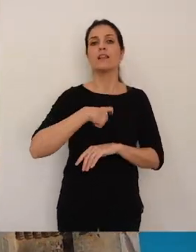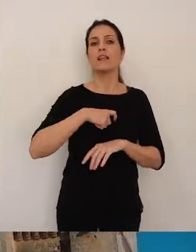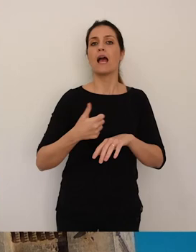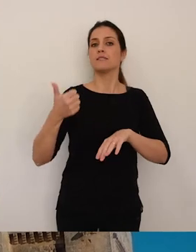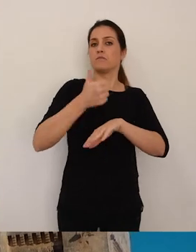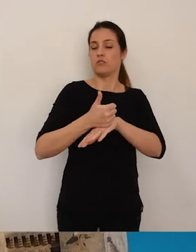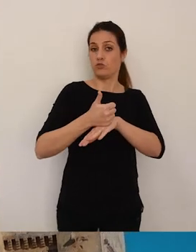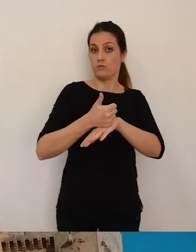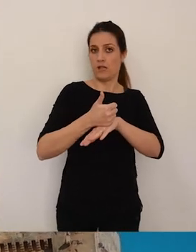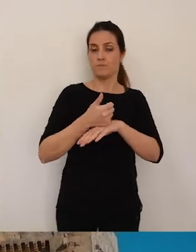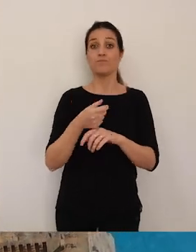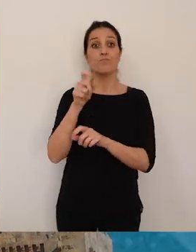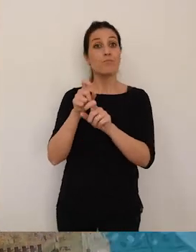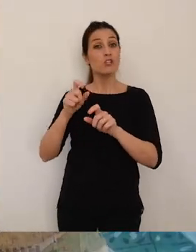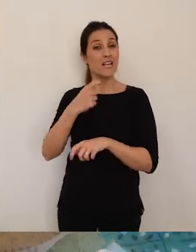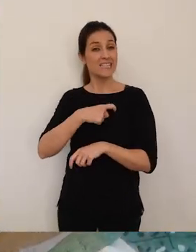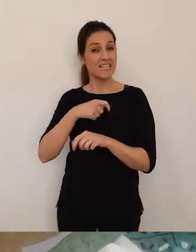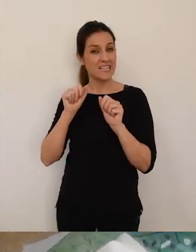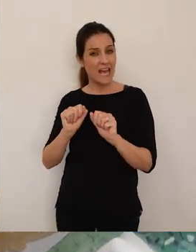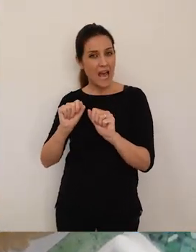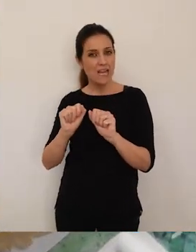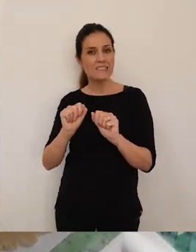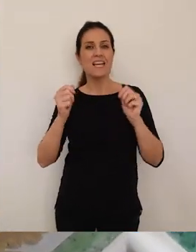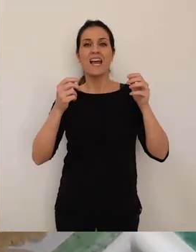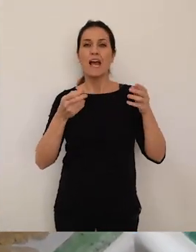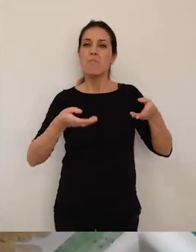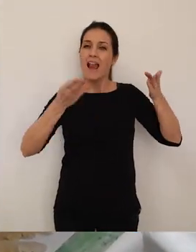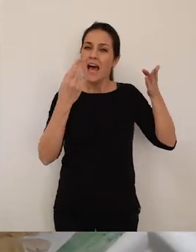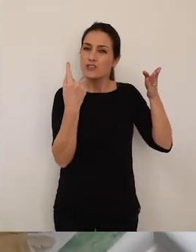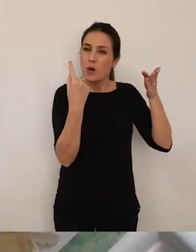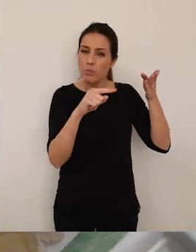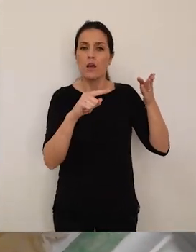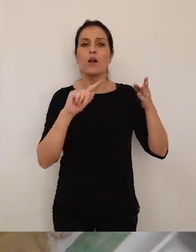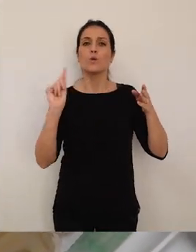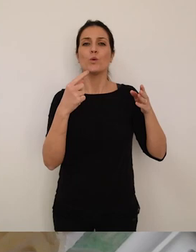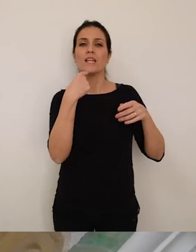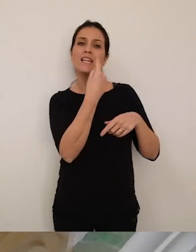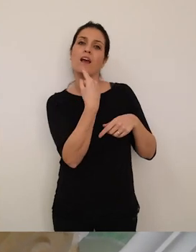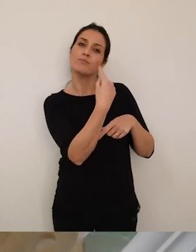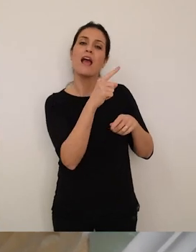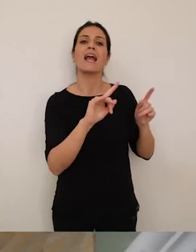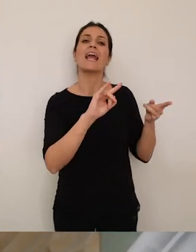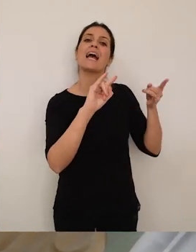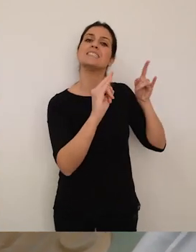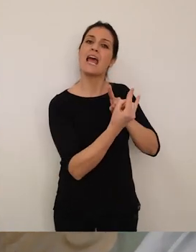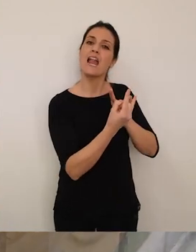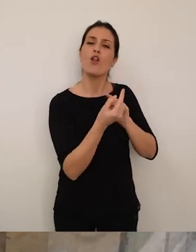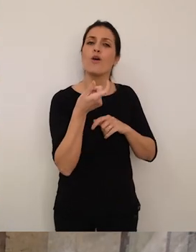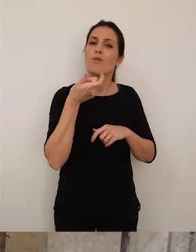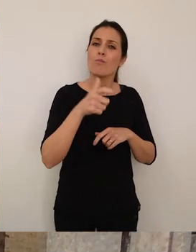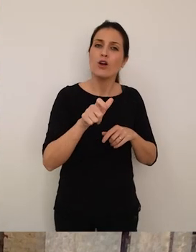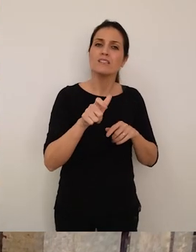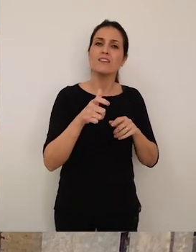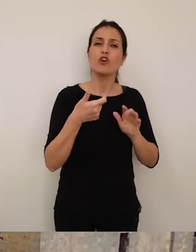Tra i tricasini la struttura è conosciuta anche come castello in quanto per più di 300 anni ha